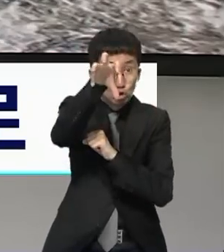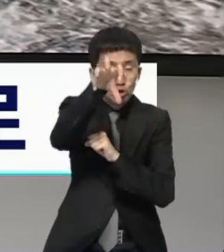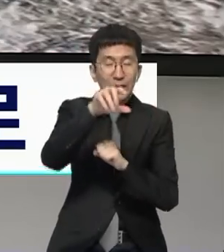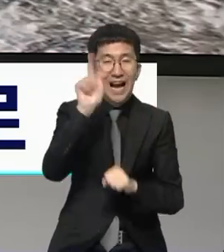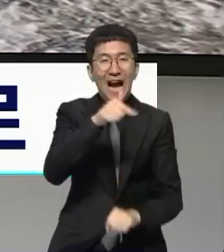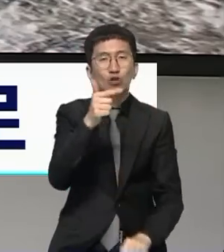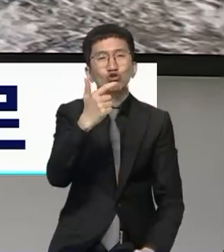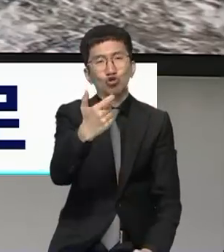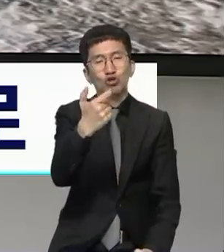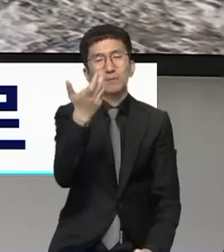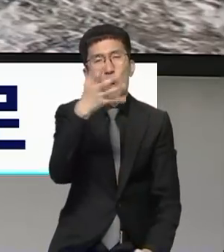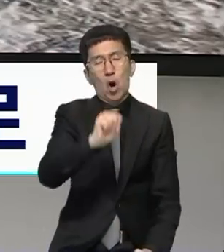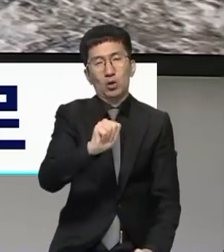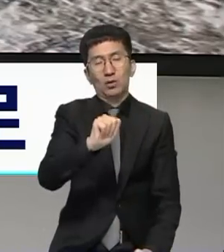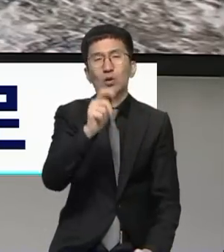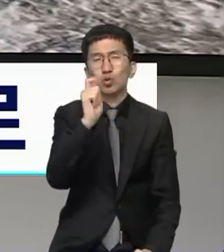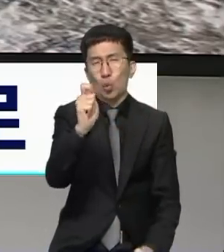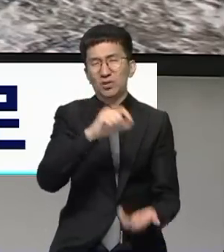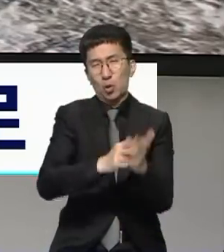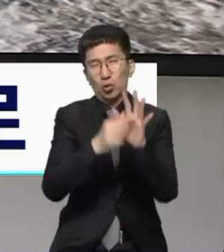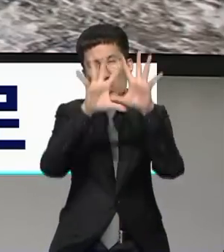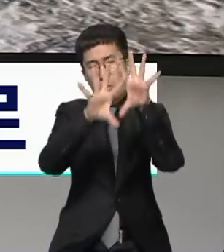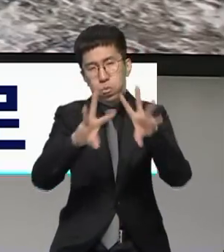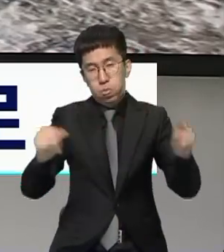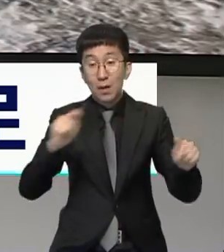보고도 있습니다. 문준모 기자가 전해드립니다.